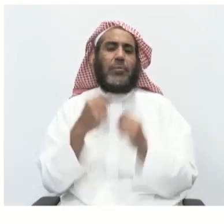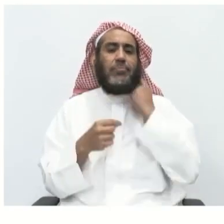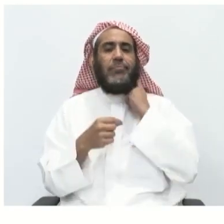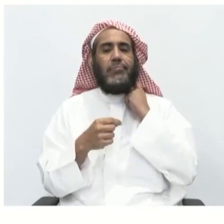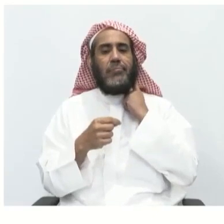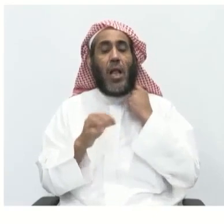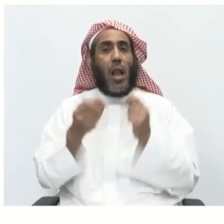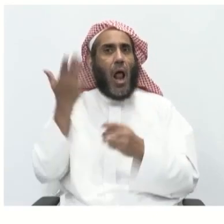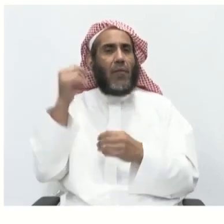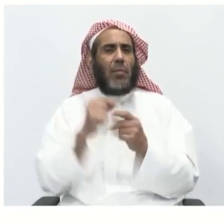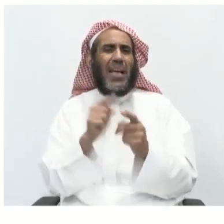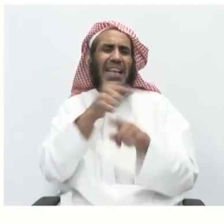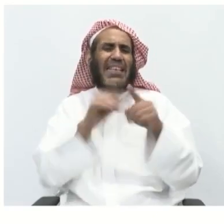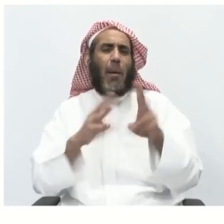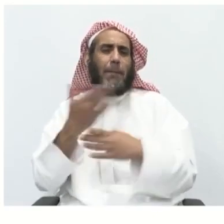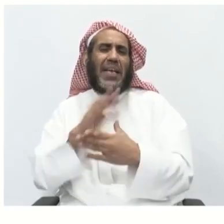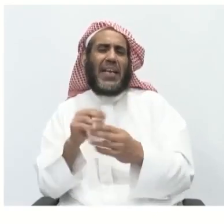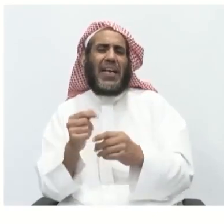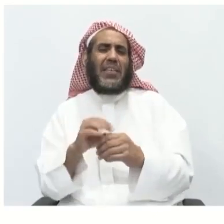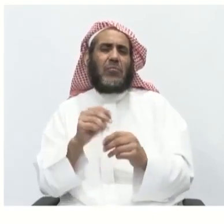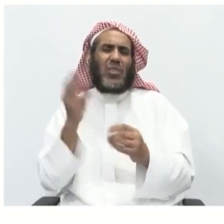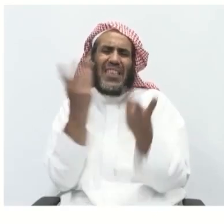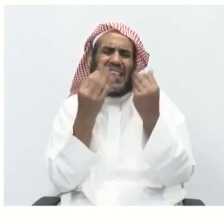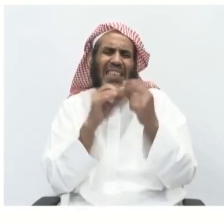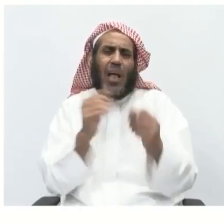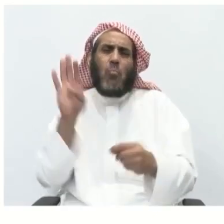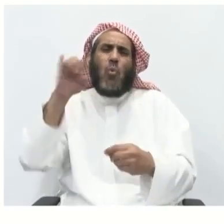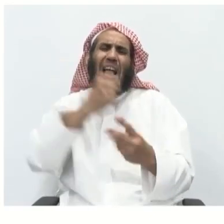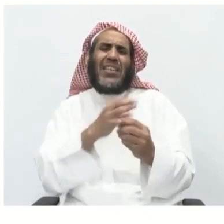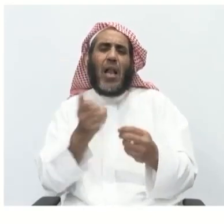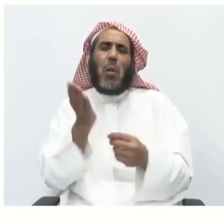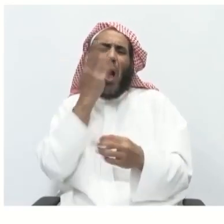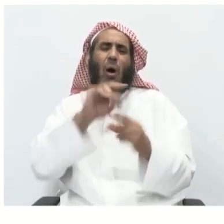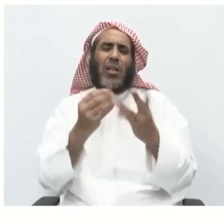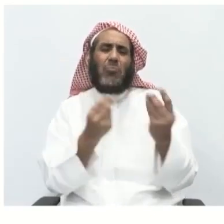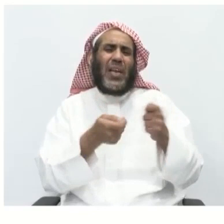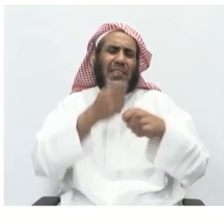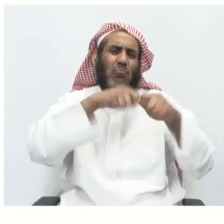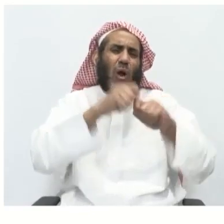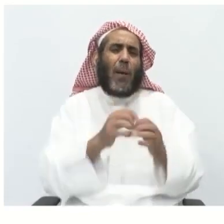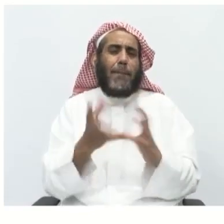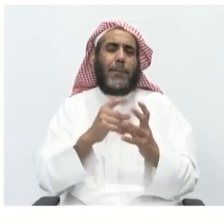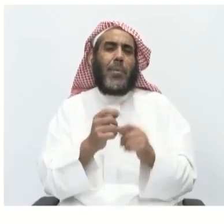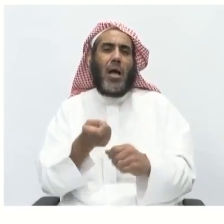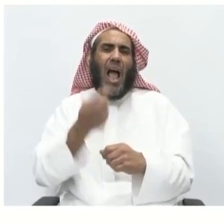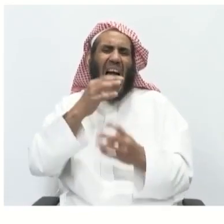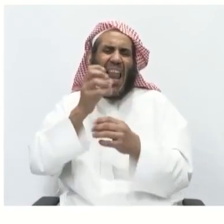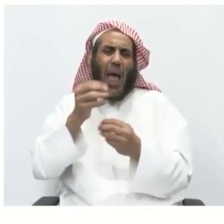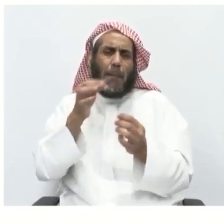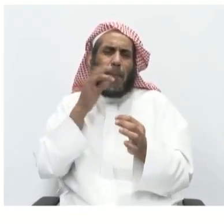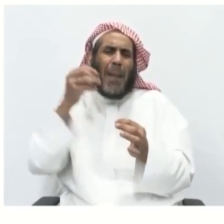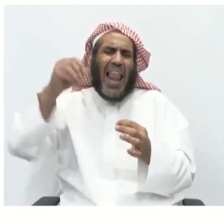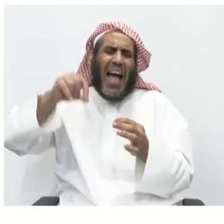الخلفيه العلميه النسبه بين عدد مولات الماء وعدد مولات المركب في الاملاح المائيه